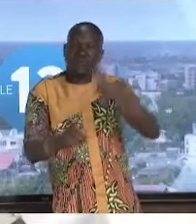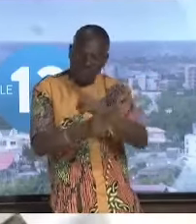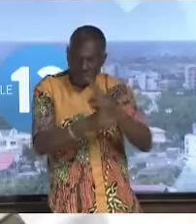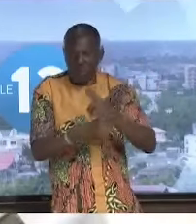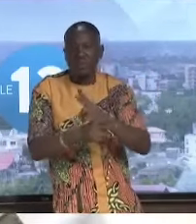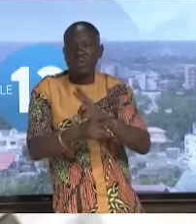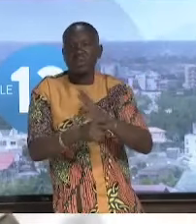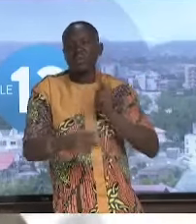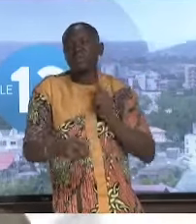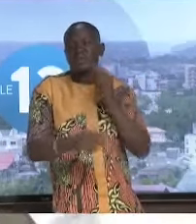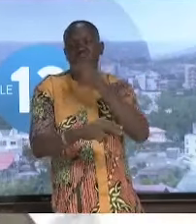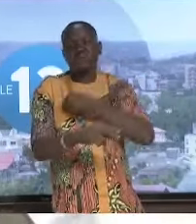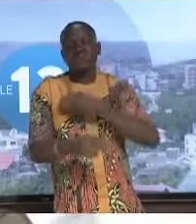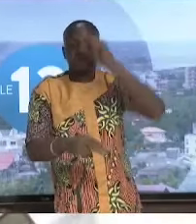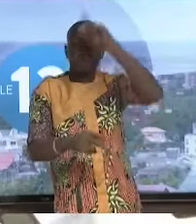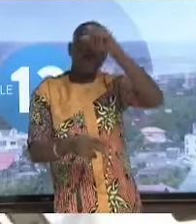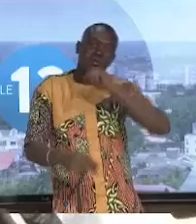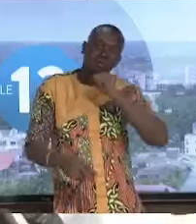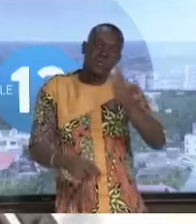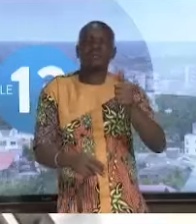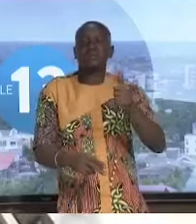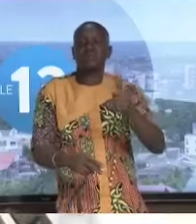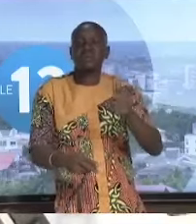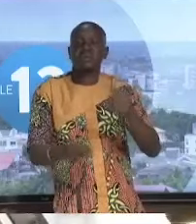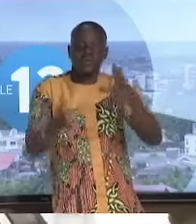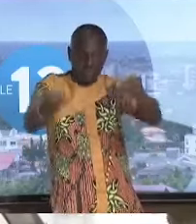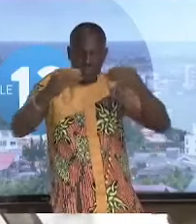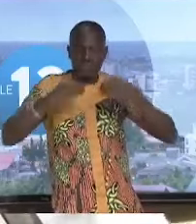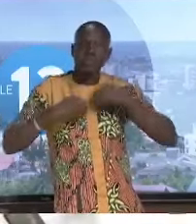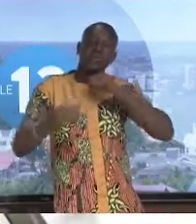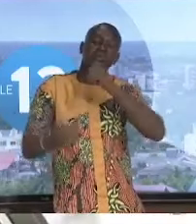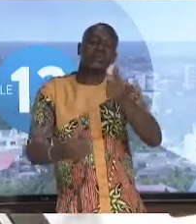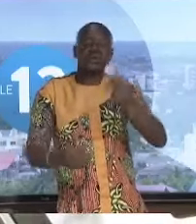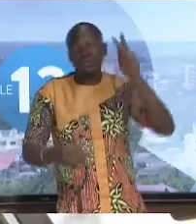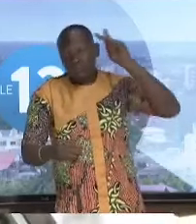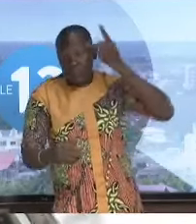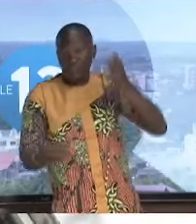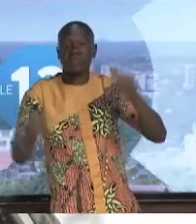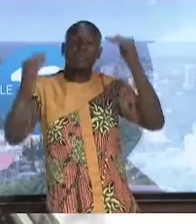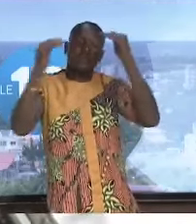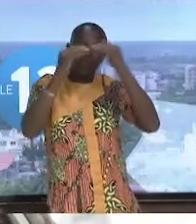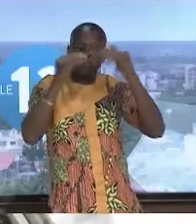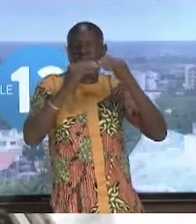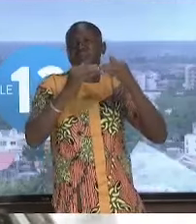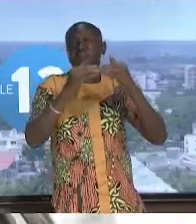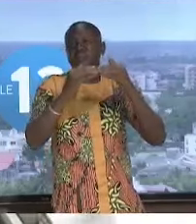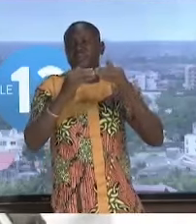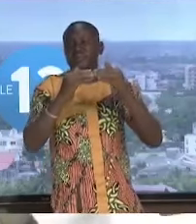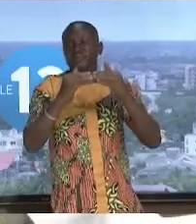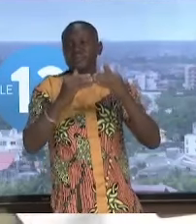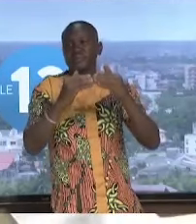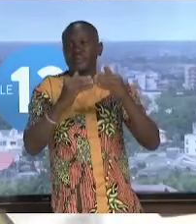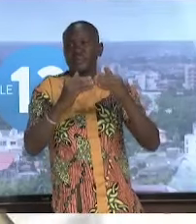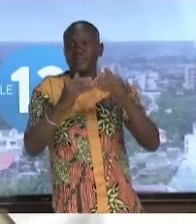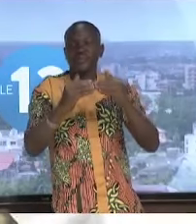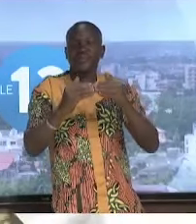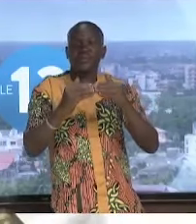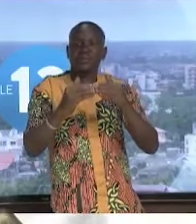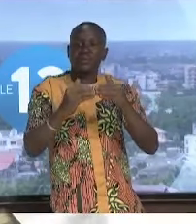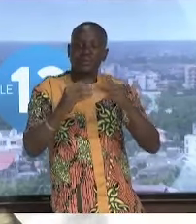nous, c'était incompréhensible et inadmissible. Nous pensions également qu'il n'était pas normal,